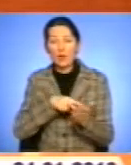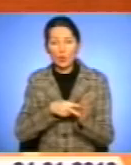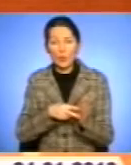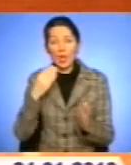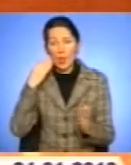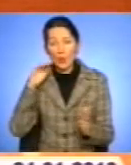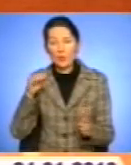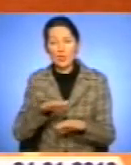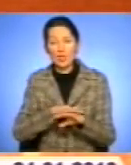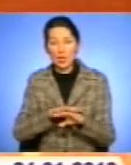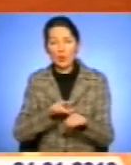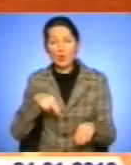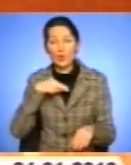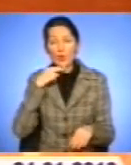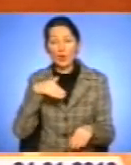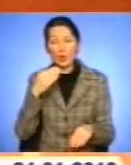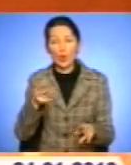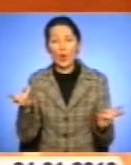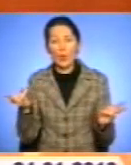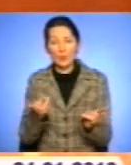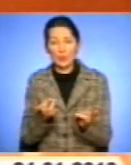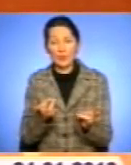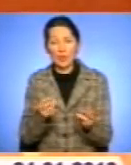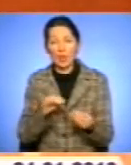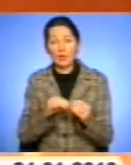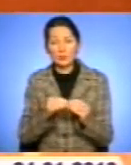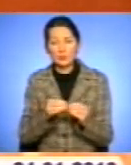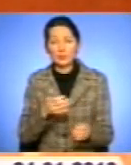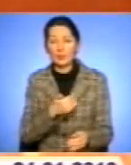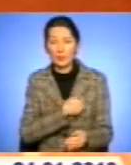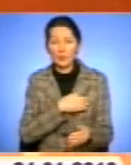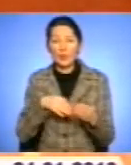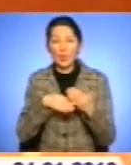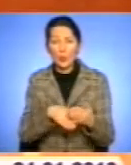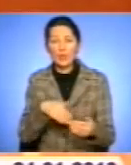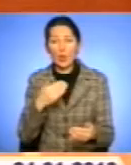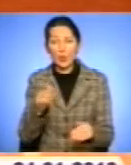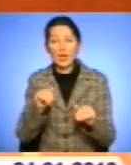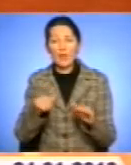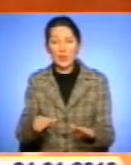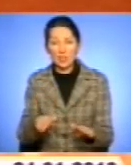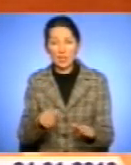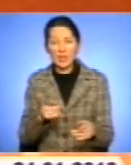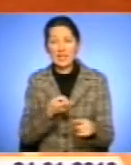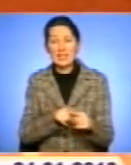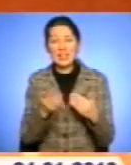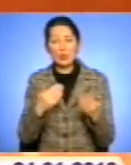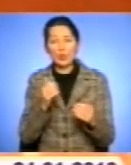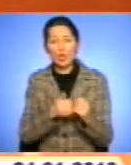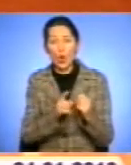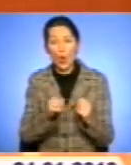позитивні напрацювання попередників, вишукувати нові форми і методи роботи, які би давали максимальний результат у